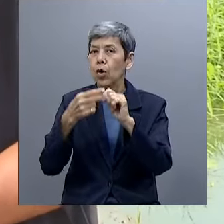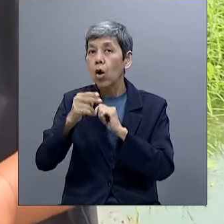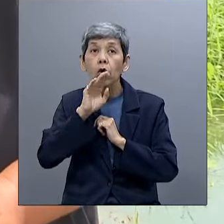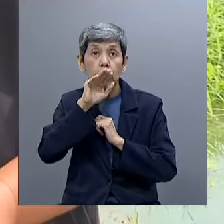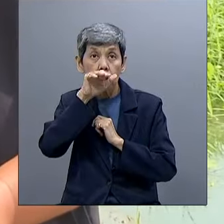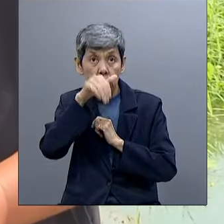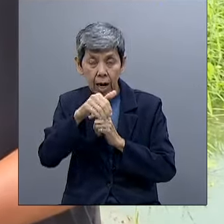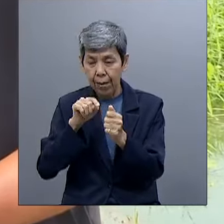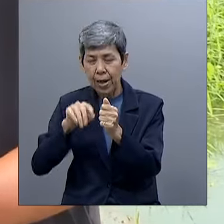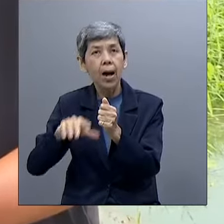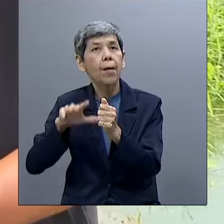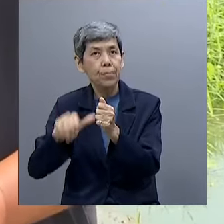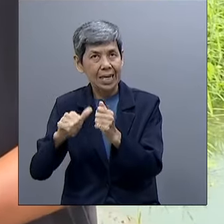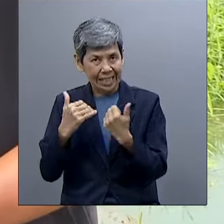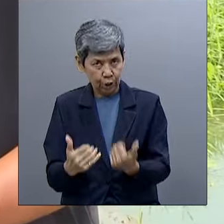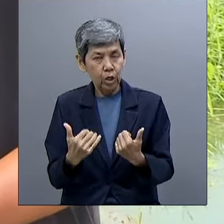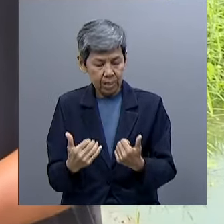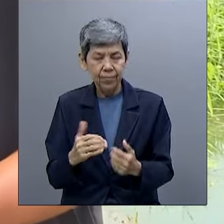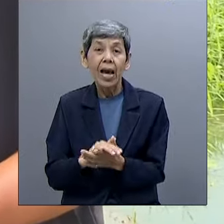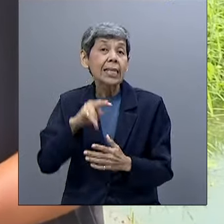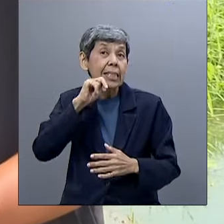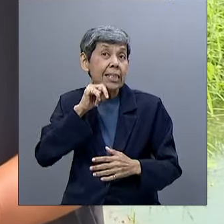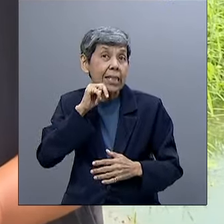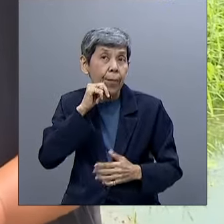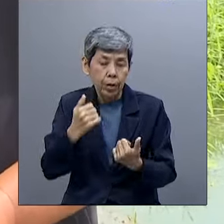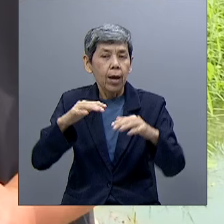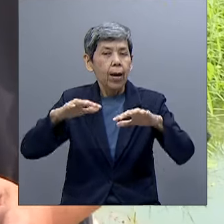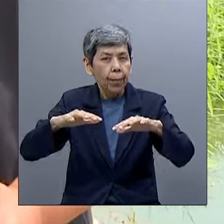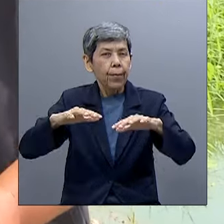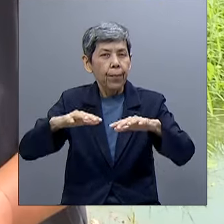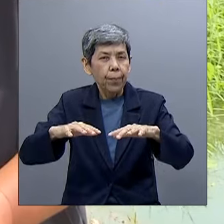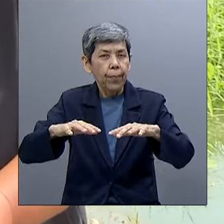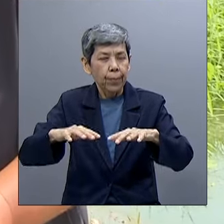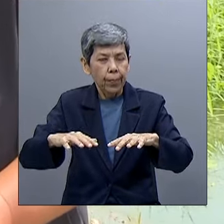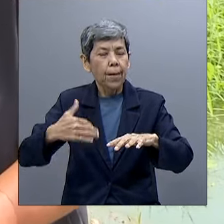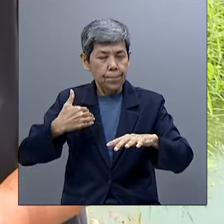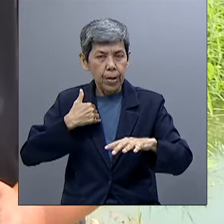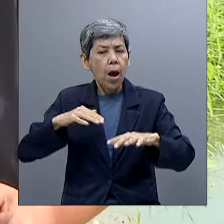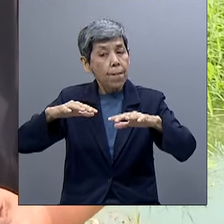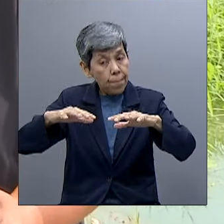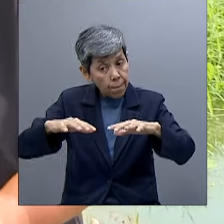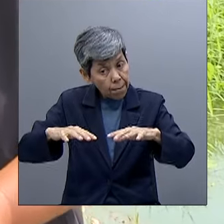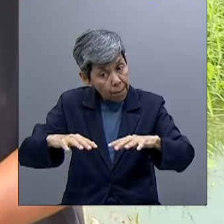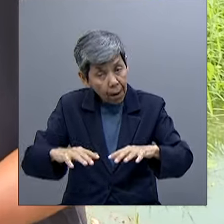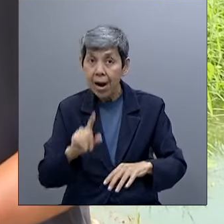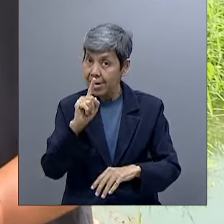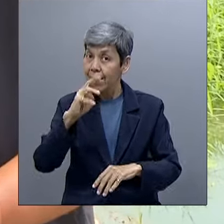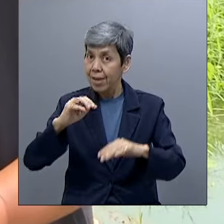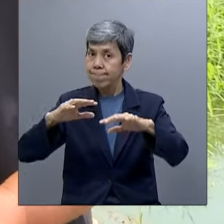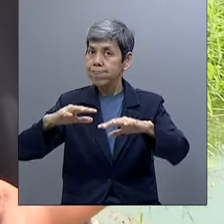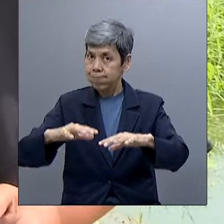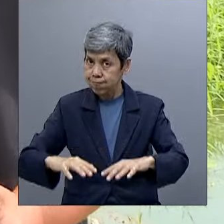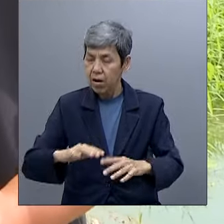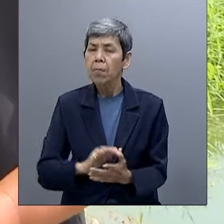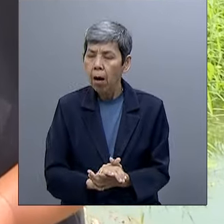นอำเภอเมืองลำพูนขณะนี้นะครับระดับน้ำก็ค่อยๆลดลงอย่างต่อเนื่องบางจุดลดลงมากกว่า1เมตรแล้วนะครับแต่